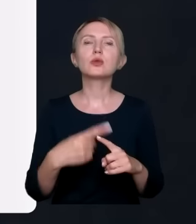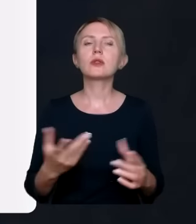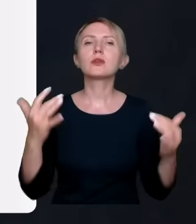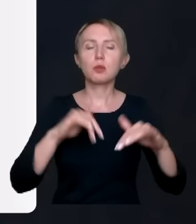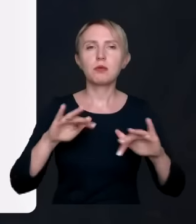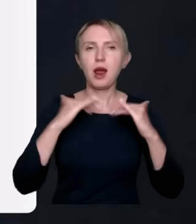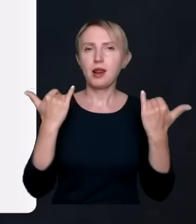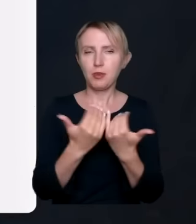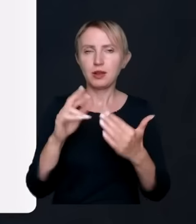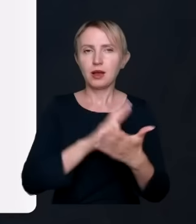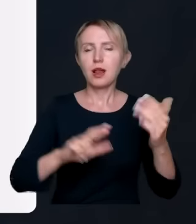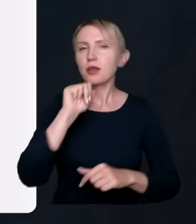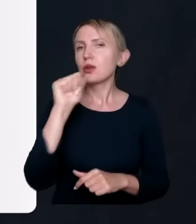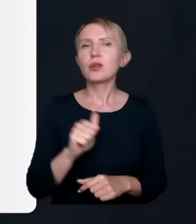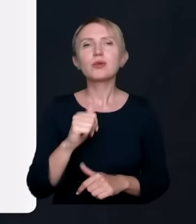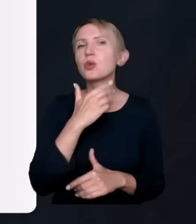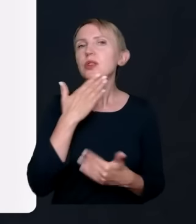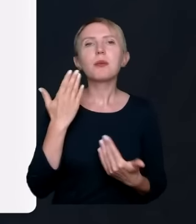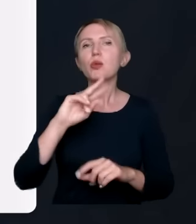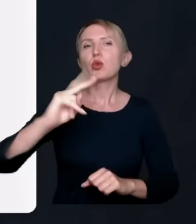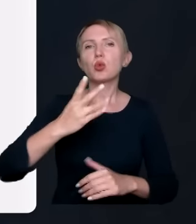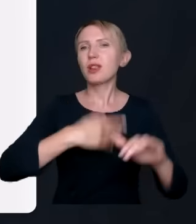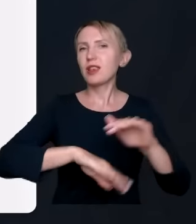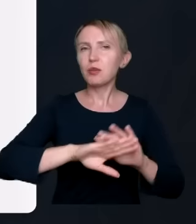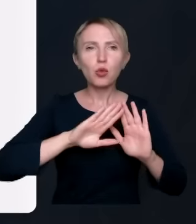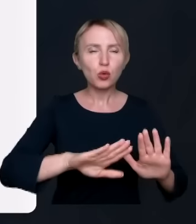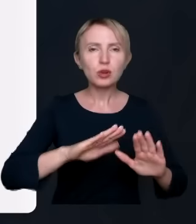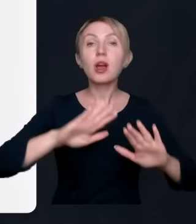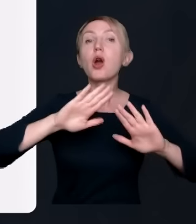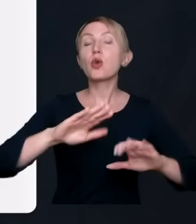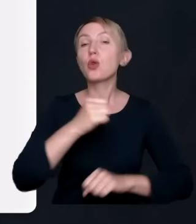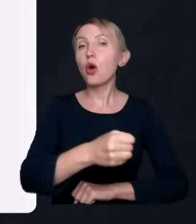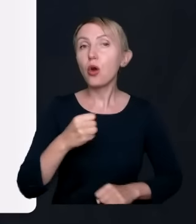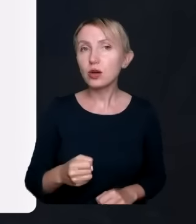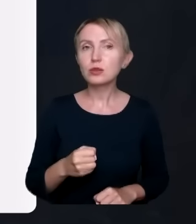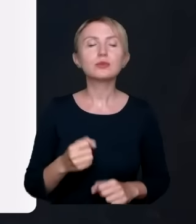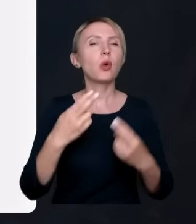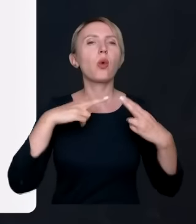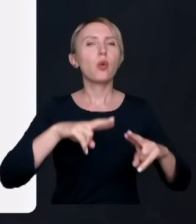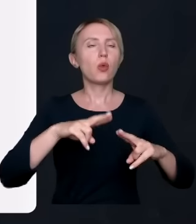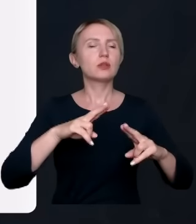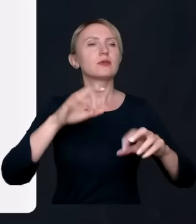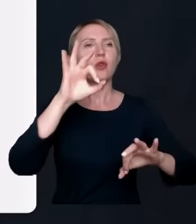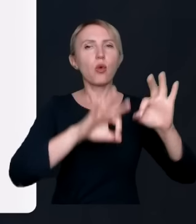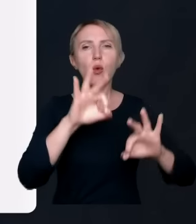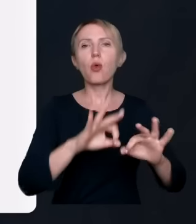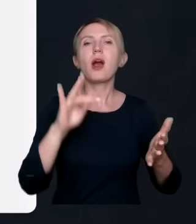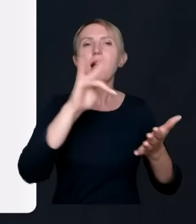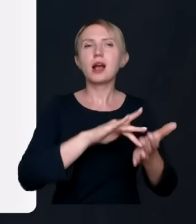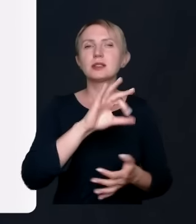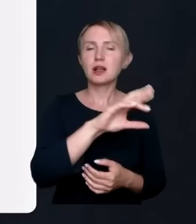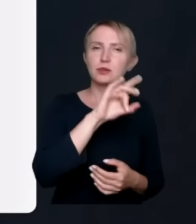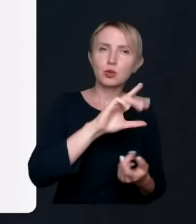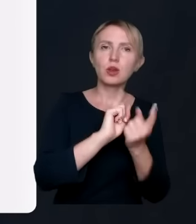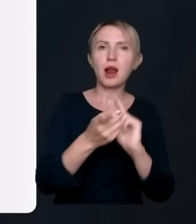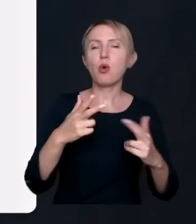parlamentarnego Rady Europy nie posiadają drugiego immunitetu. Ochrona posłów dotyczy udziału w obradach zgromadzenia w Strasburgu czy komisji